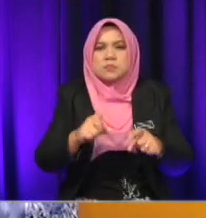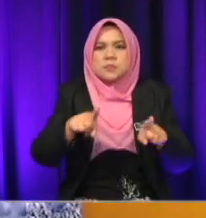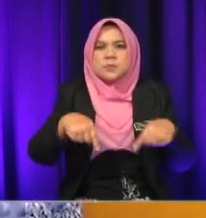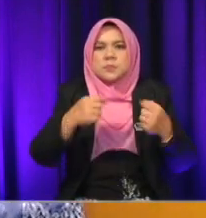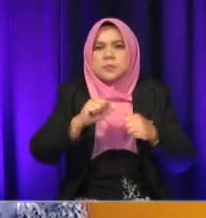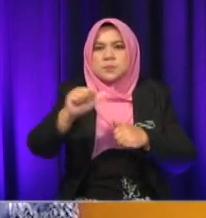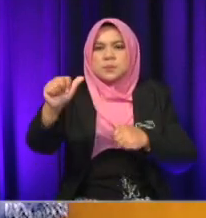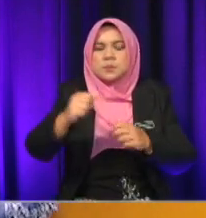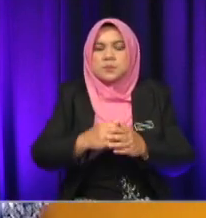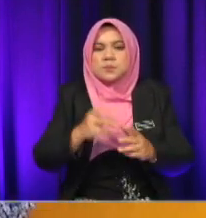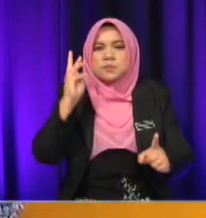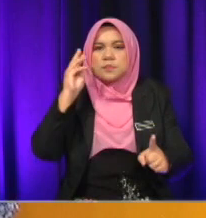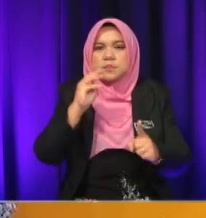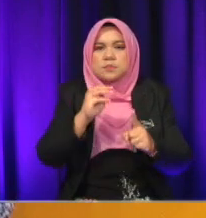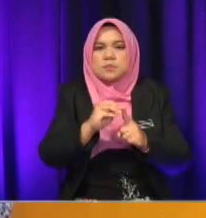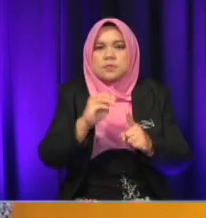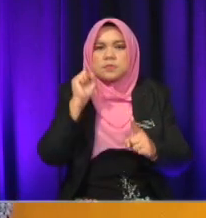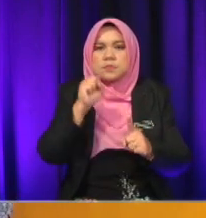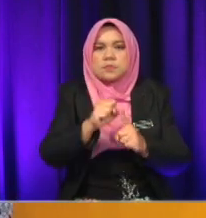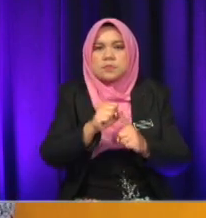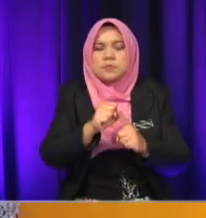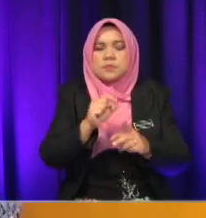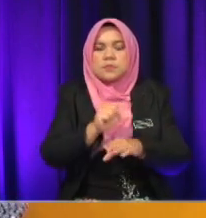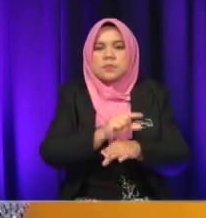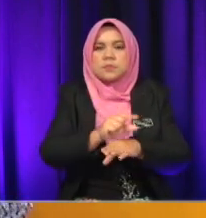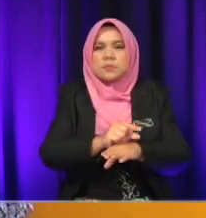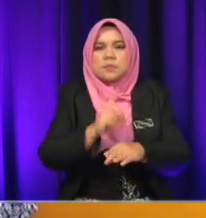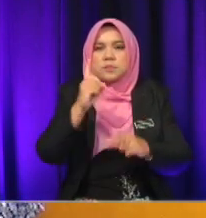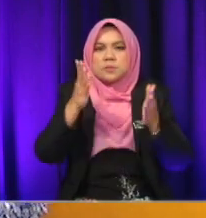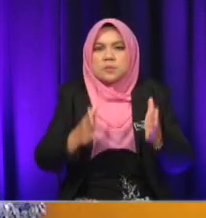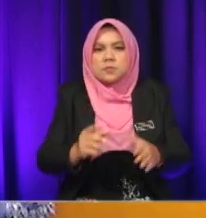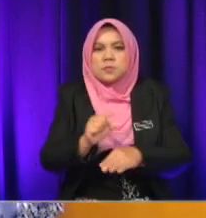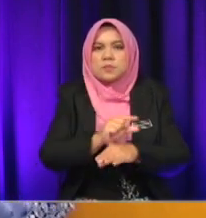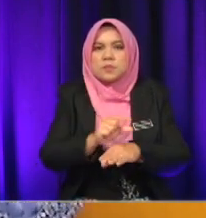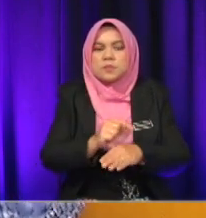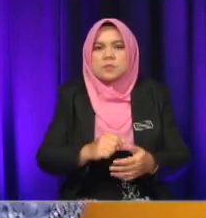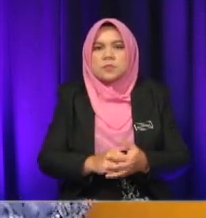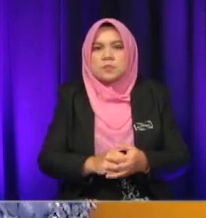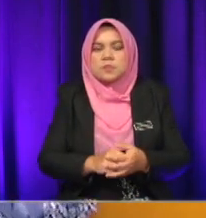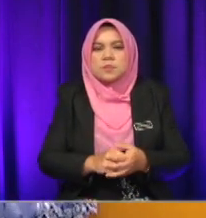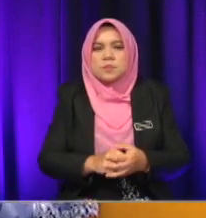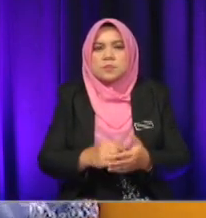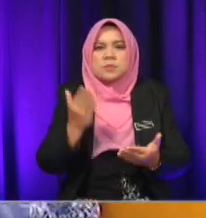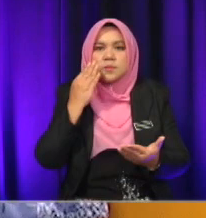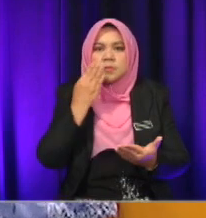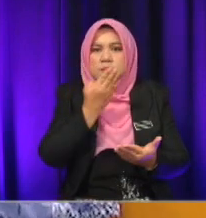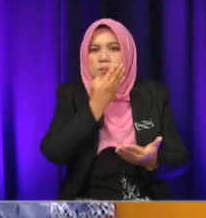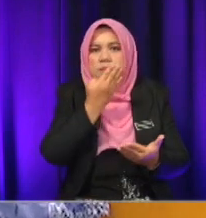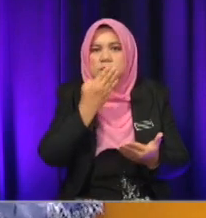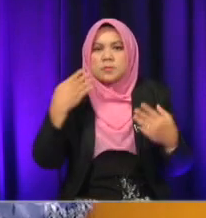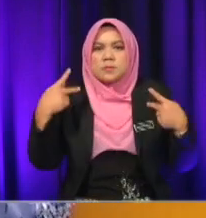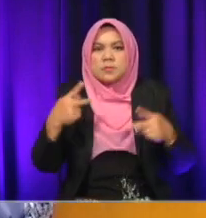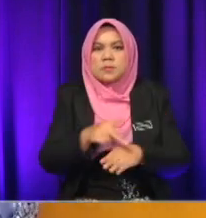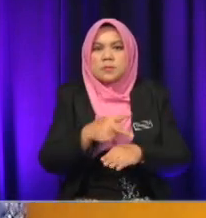kan? Sasaran penggunanya pula. Kalau sasaran penggunanya seorang wanita, wanita ni dengan alat solek, dengan pakaian tak